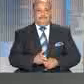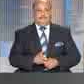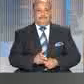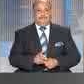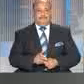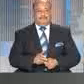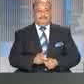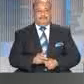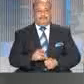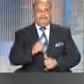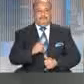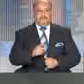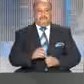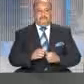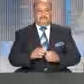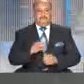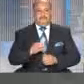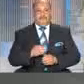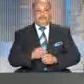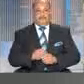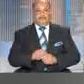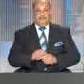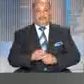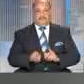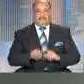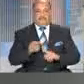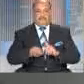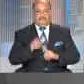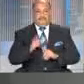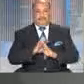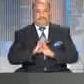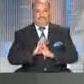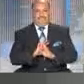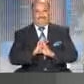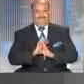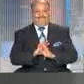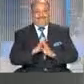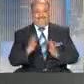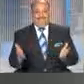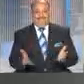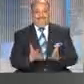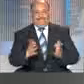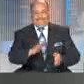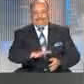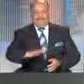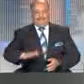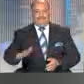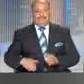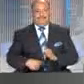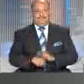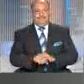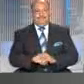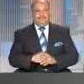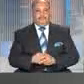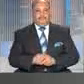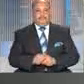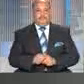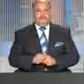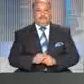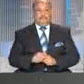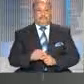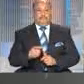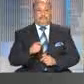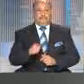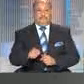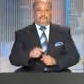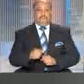باراليل مع الامور الاقتصاديه، ان شاء الله لفته، وخاصه الصغار هذوما راهو الوحيده في شمال افريقيا ماشي باش تمثل شمال افريقيا